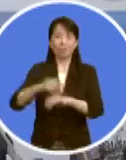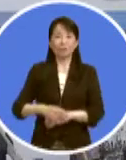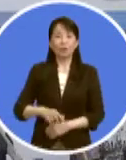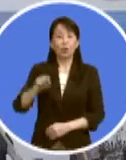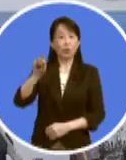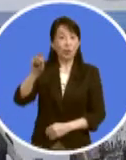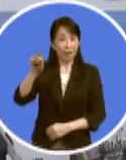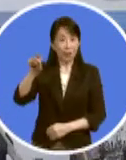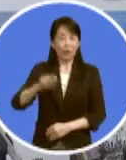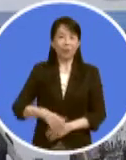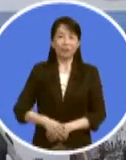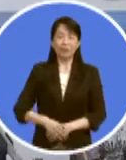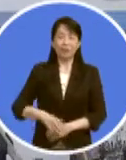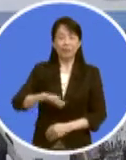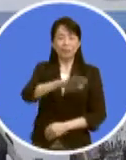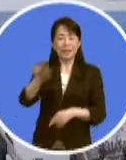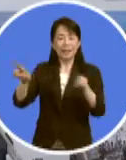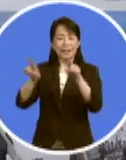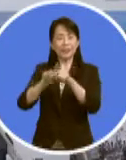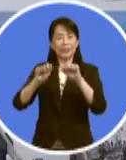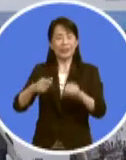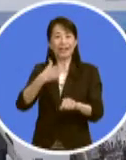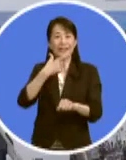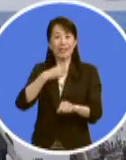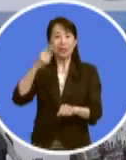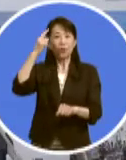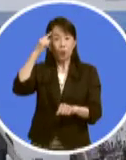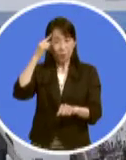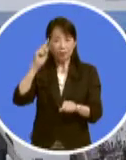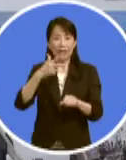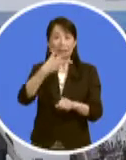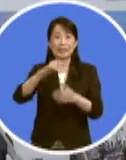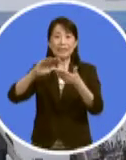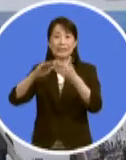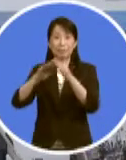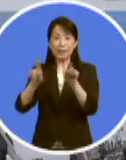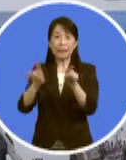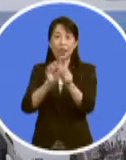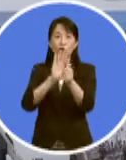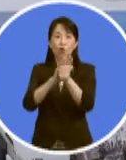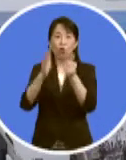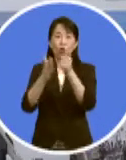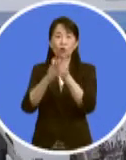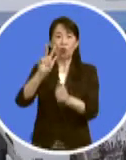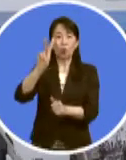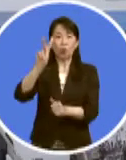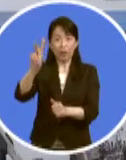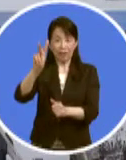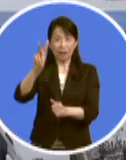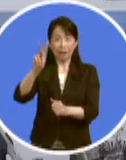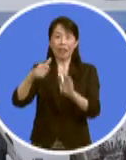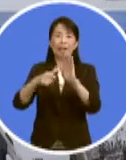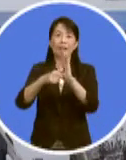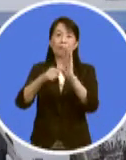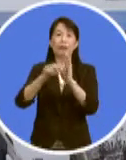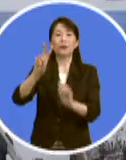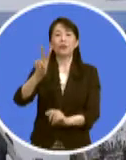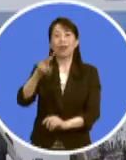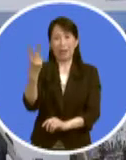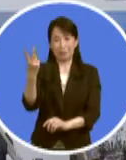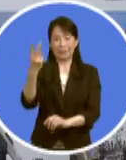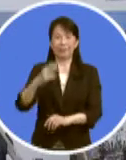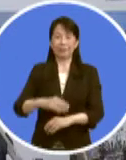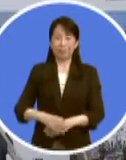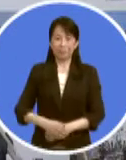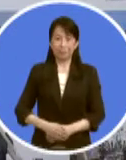でねこれはの一緒にやっていこうということでし町共同化ということで顔名前